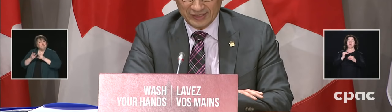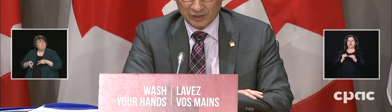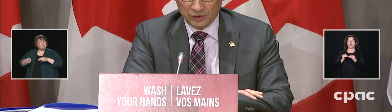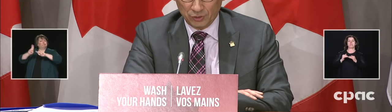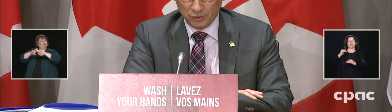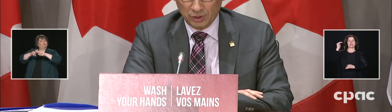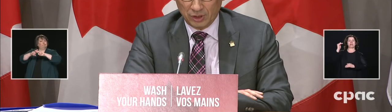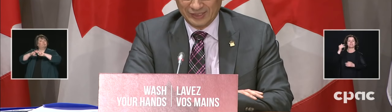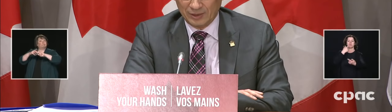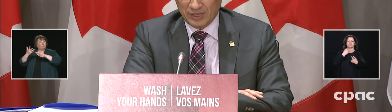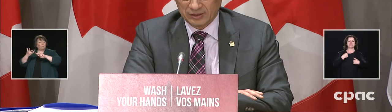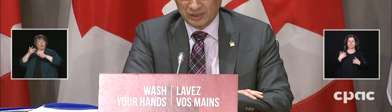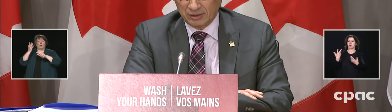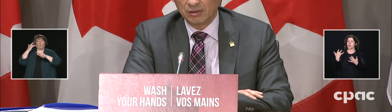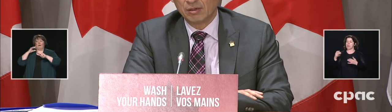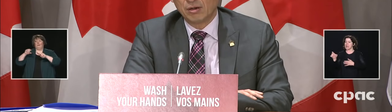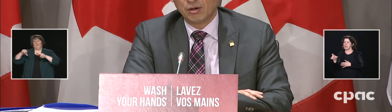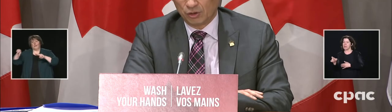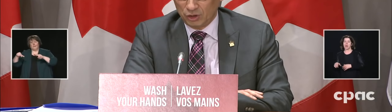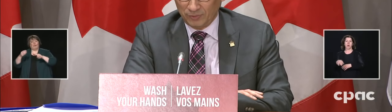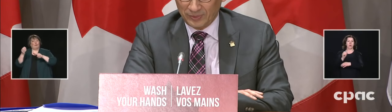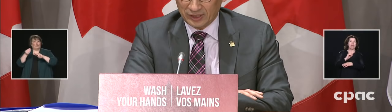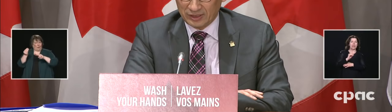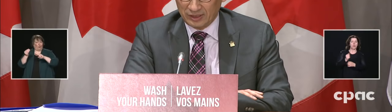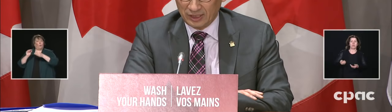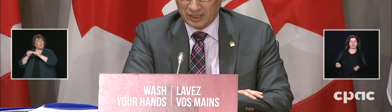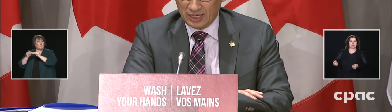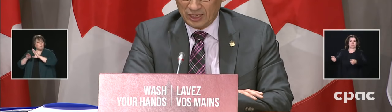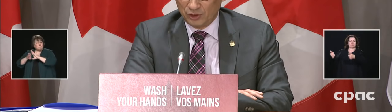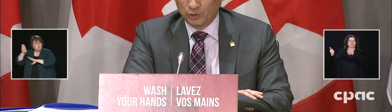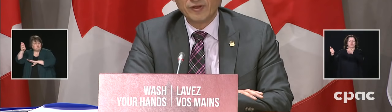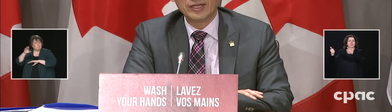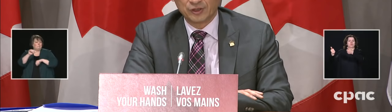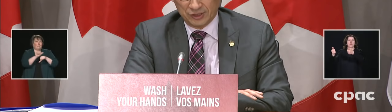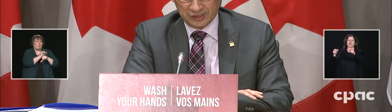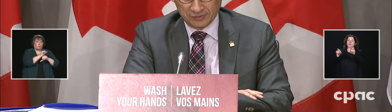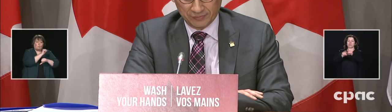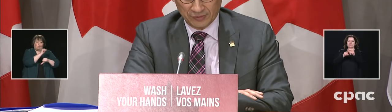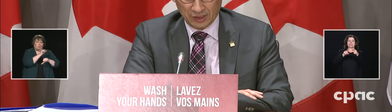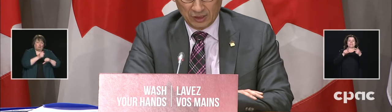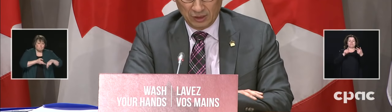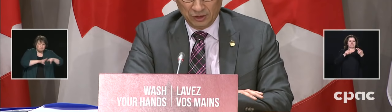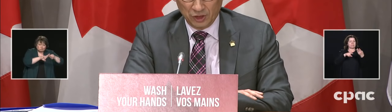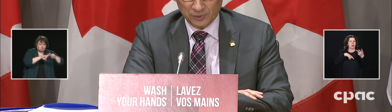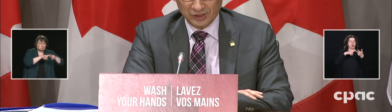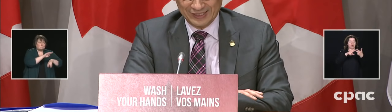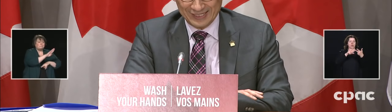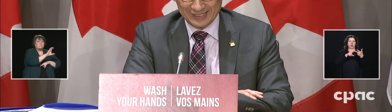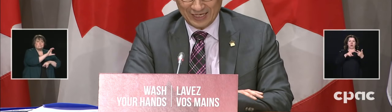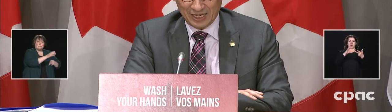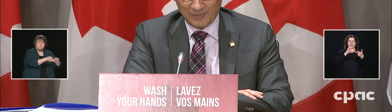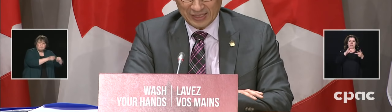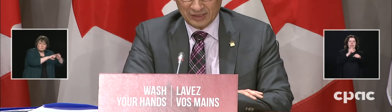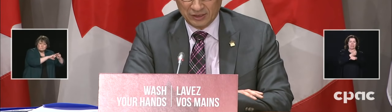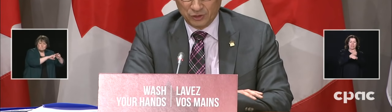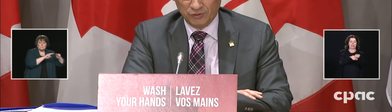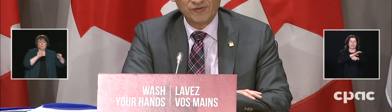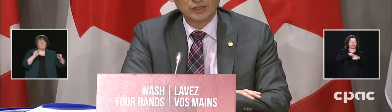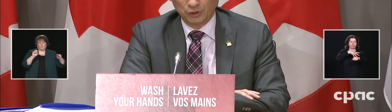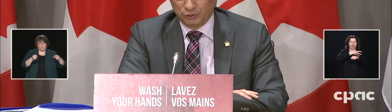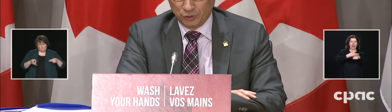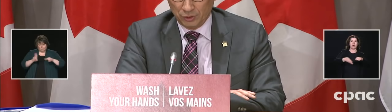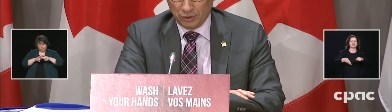en Ontario, en Alberta, en Colombie-Britannique et en Nouvelle-Écosse. Le nombre de décès est passé